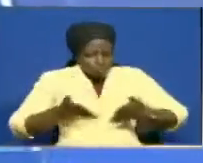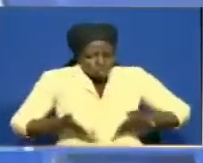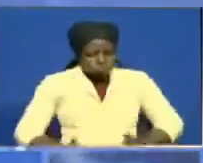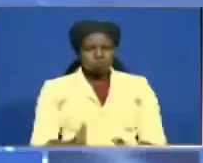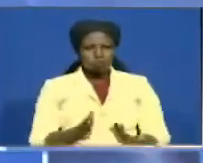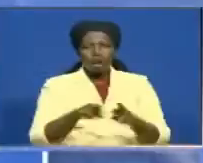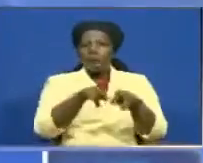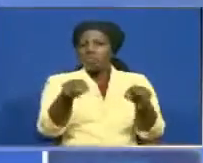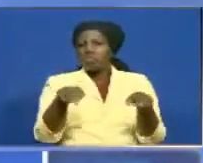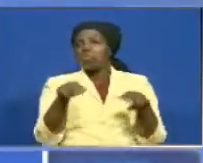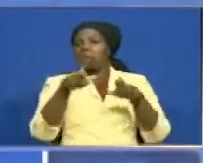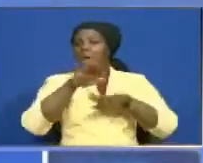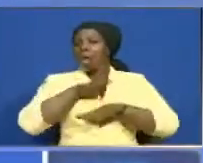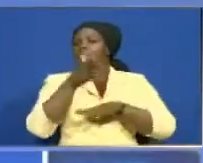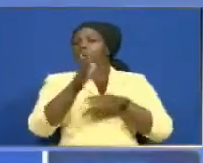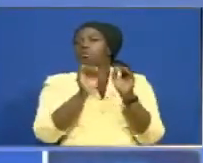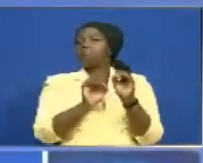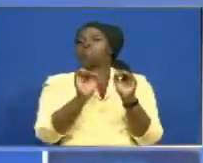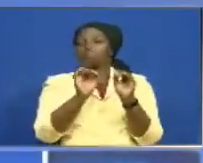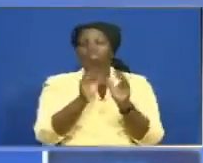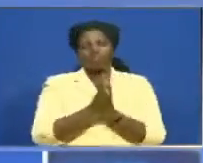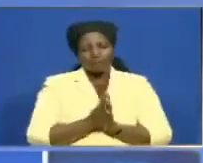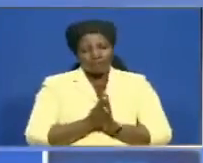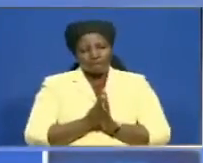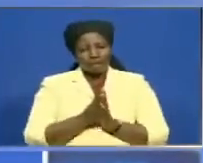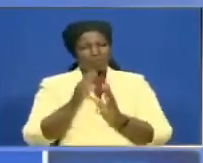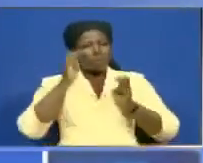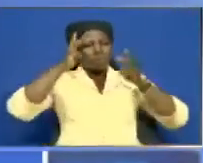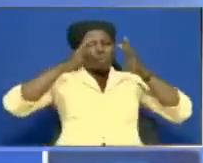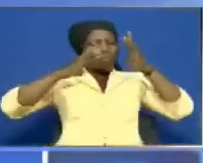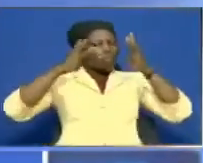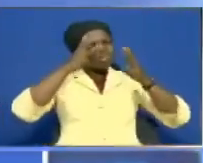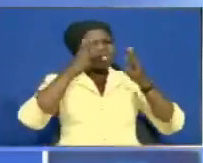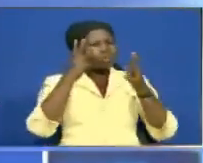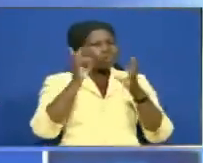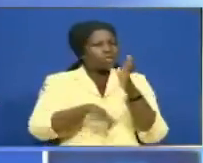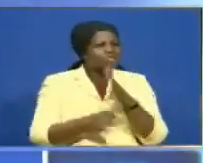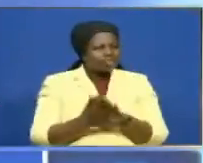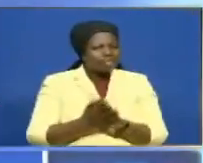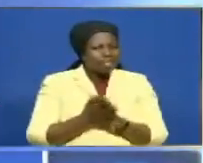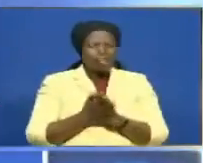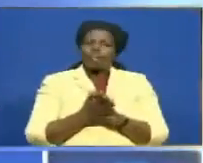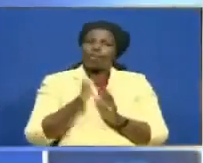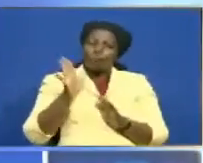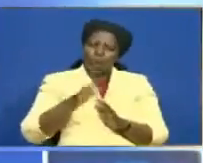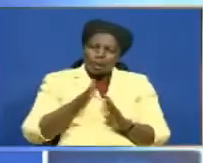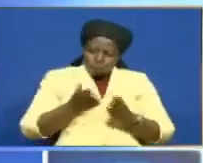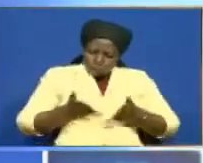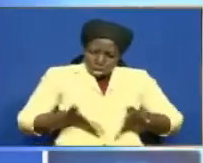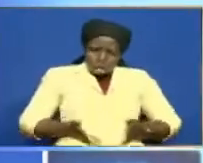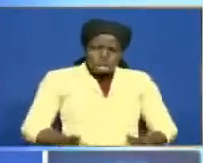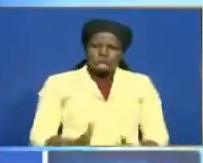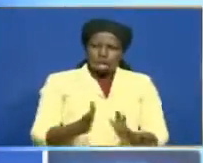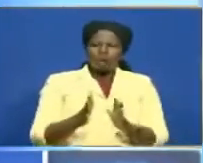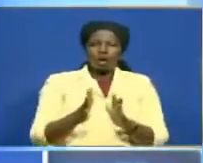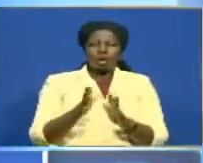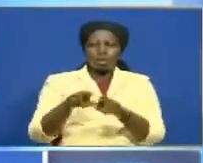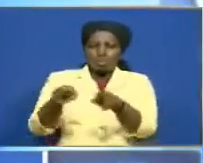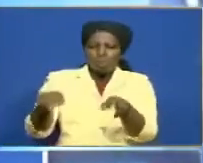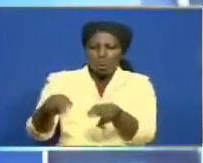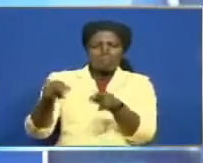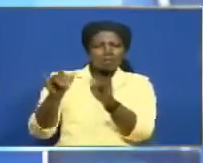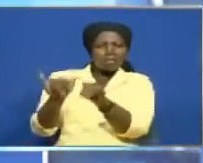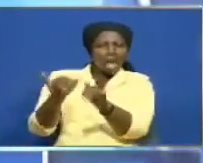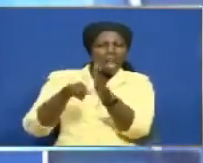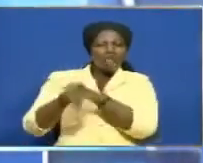hilo. Cha kuhuzunisha zaidi hata hivyo ni kuwepo kwa kitengo cha kujifungulia kina mama katika hospitali moja ambacho hakijatumika kwa